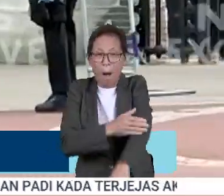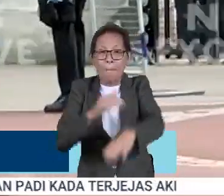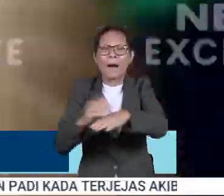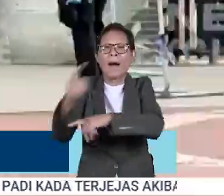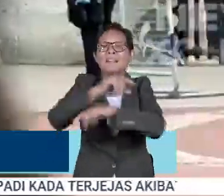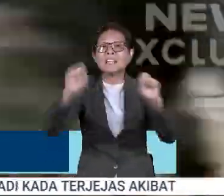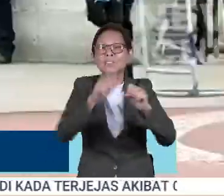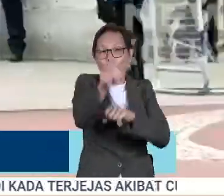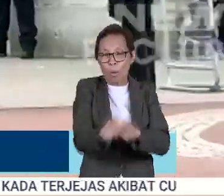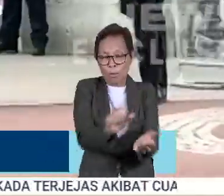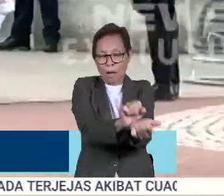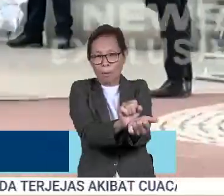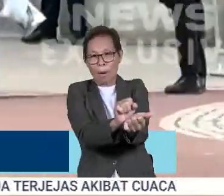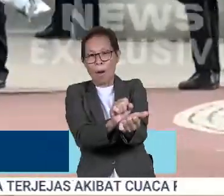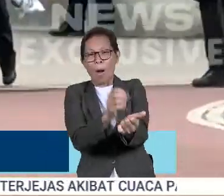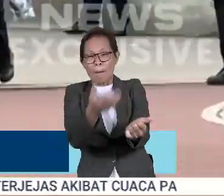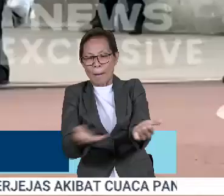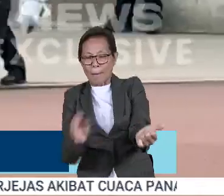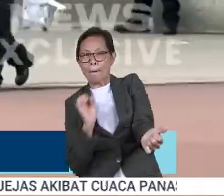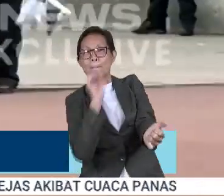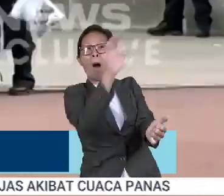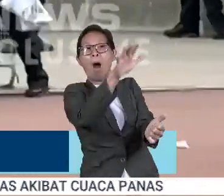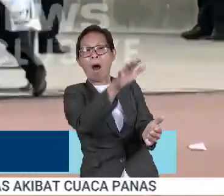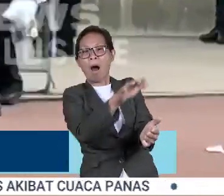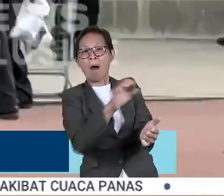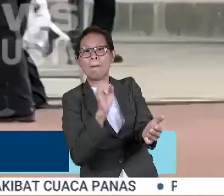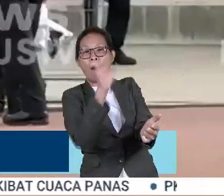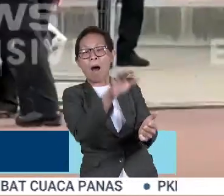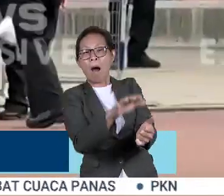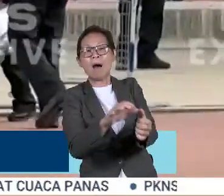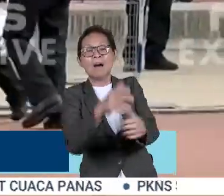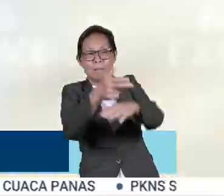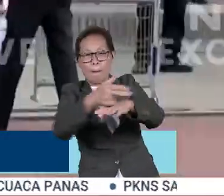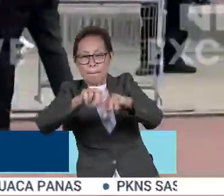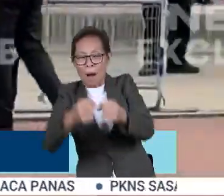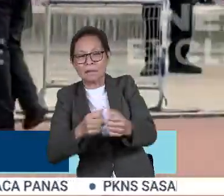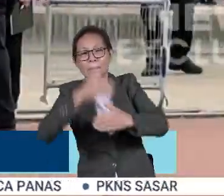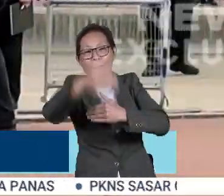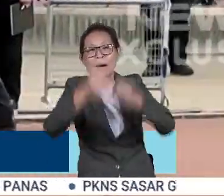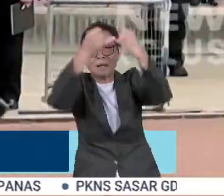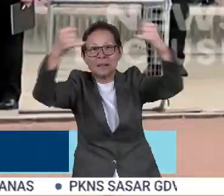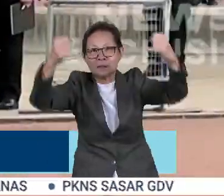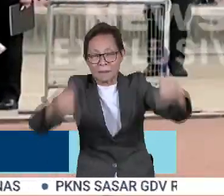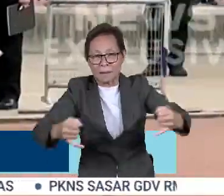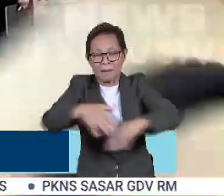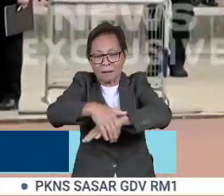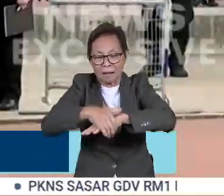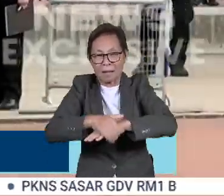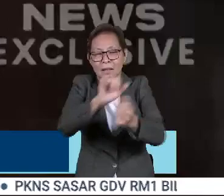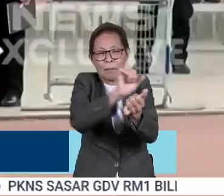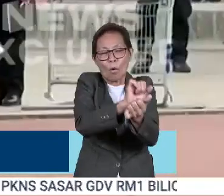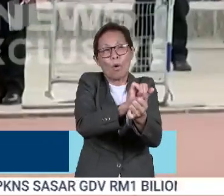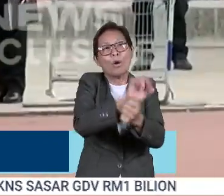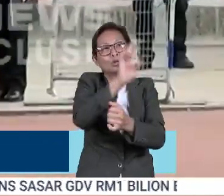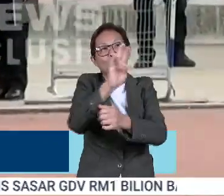individu di tahun selepas melemparkan objek dipercayai katridge senapan patah di pekarangan istana bertindam suspek ditahan kira-kira